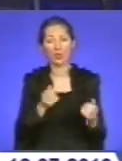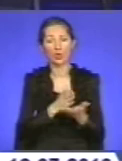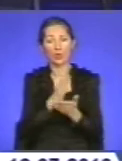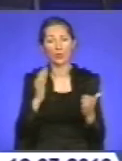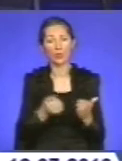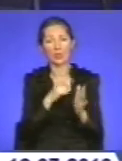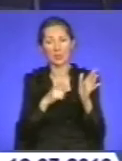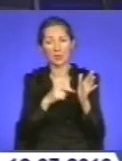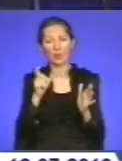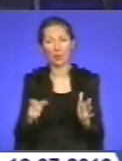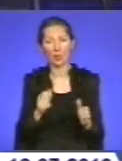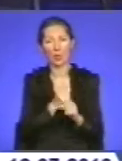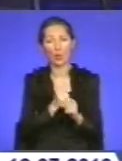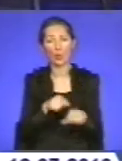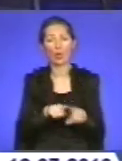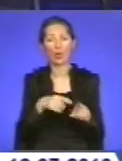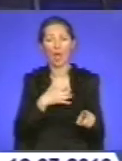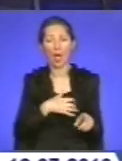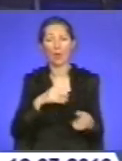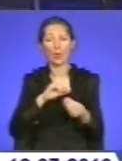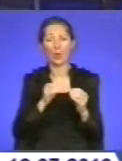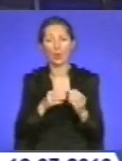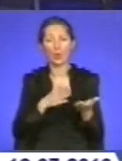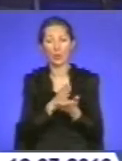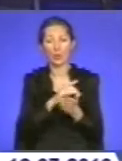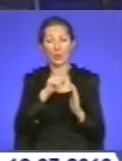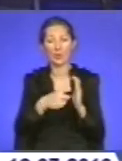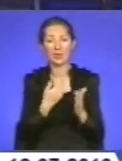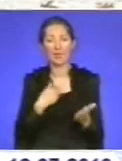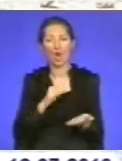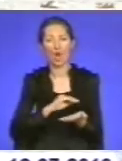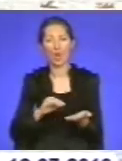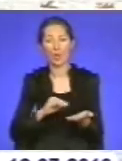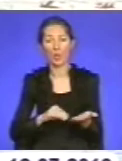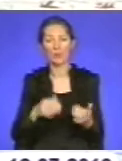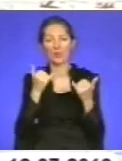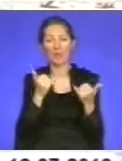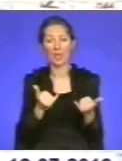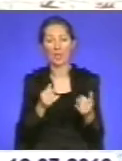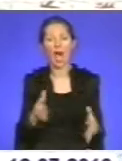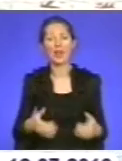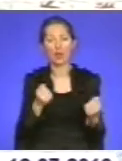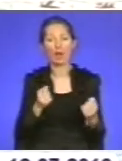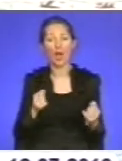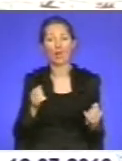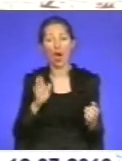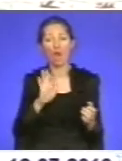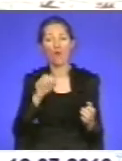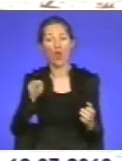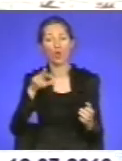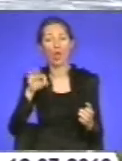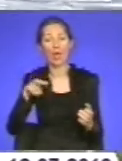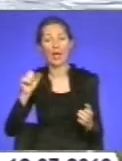Про роботу та актуальні проблеми служби дізнавалися наші кореспонденти. Нині рятувально-водолазна служба